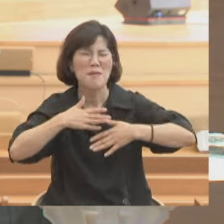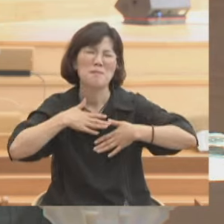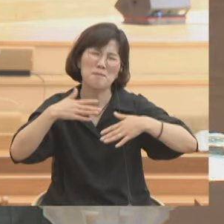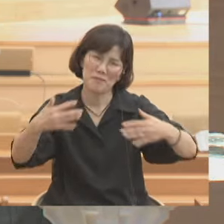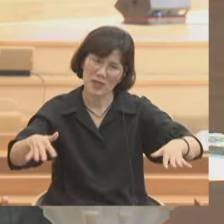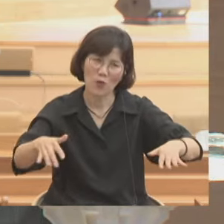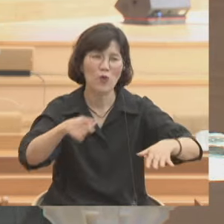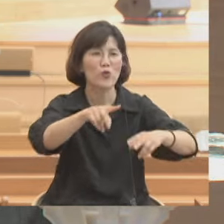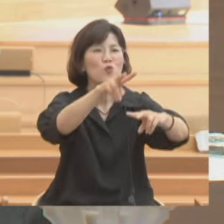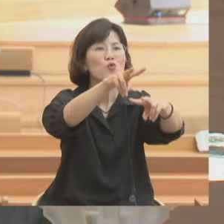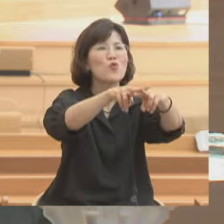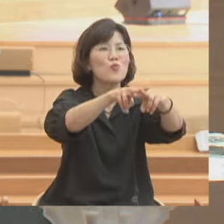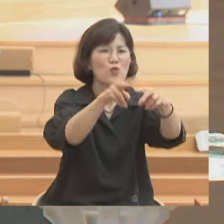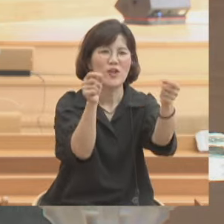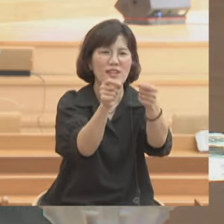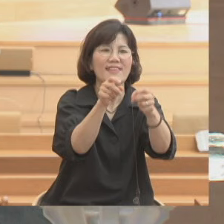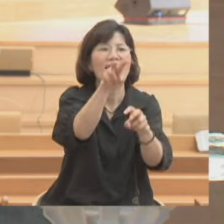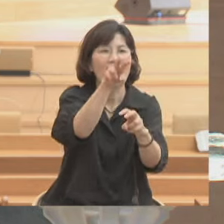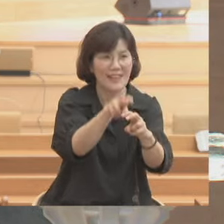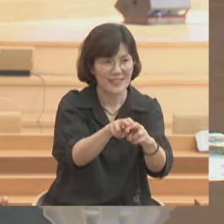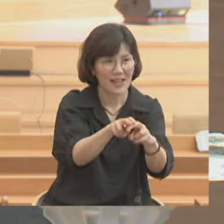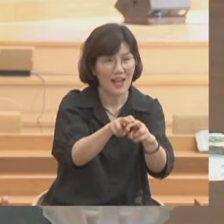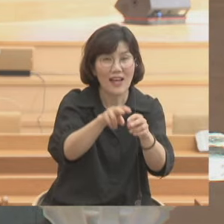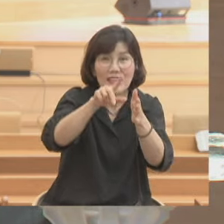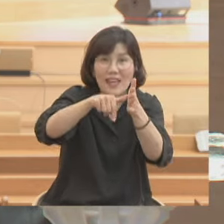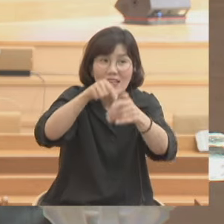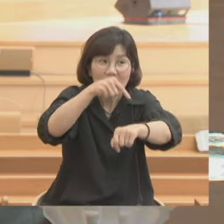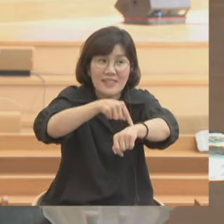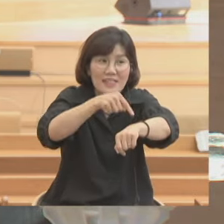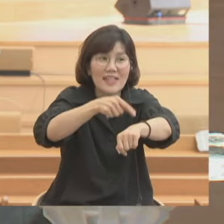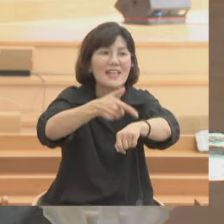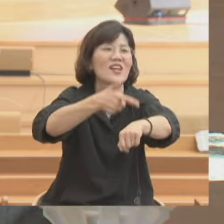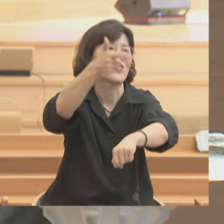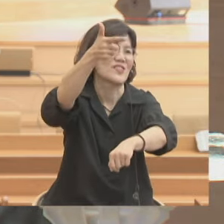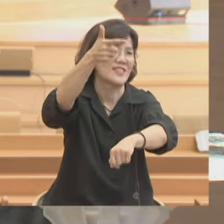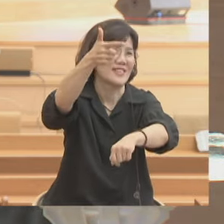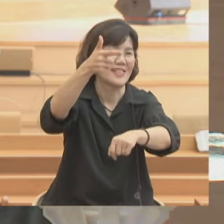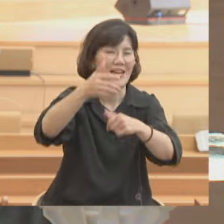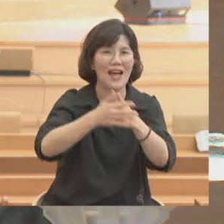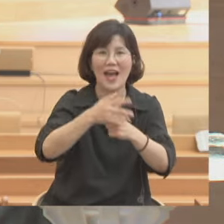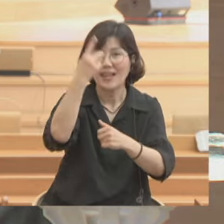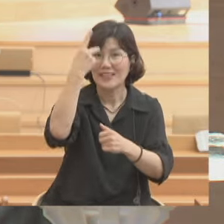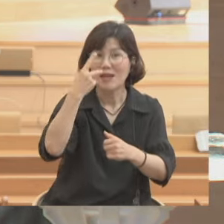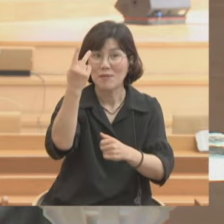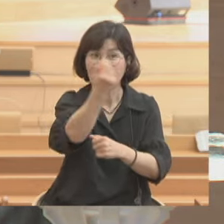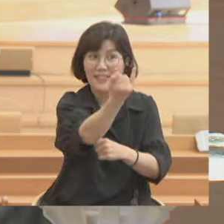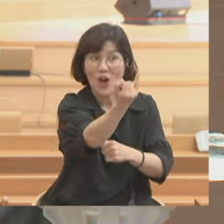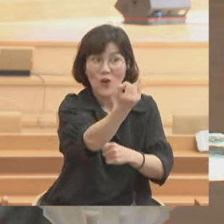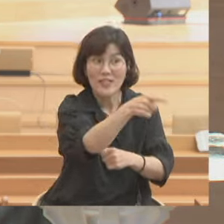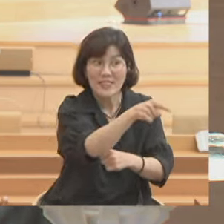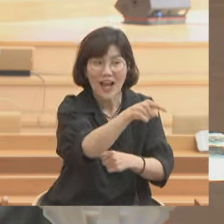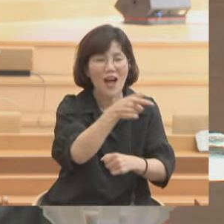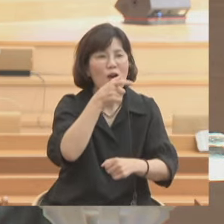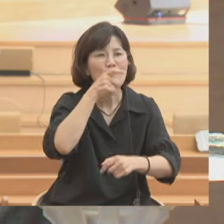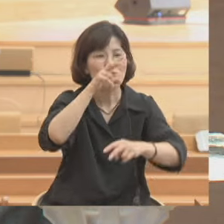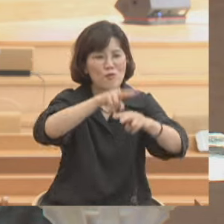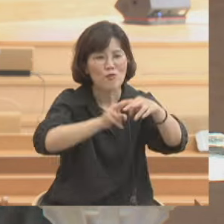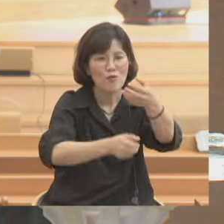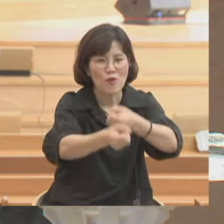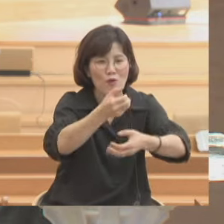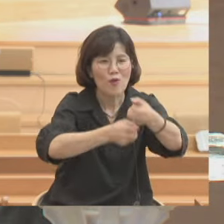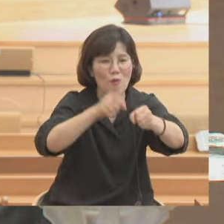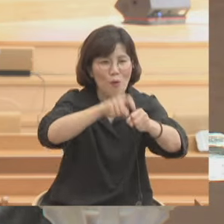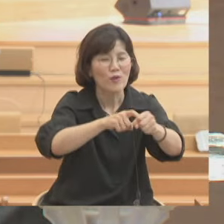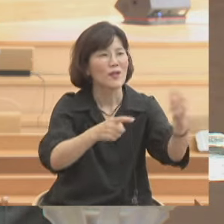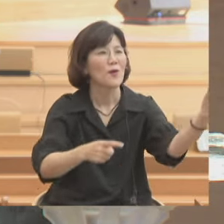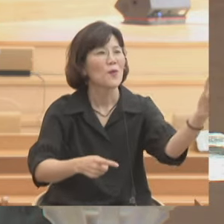피곤하여 우물 곁에 그대로 앉으시니 때가 6시쯤 되었더라. 사마리아 여자 한 사람이 물을 기르러 왔으매. 자,